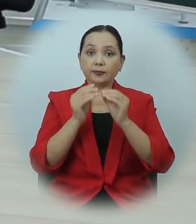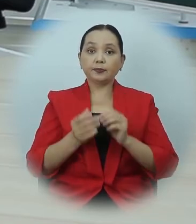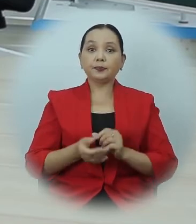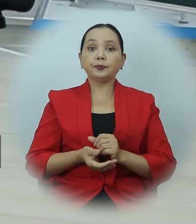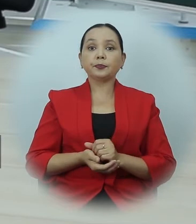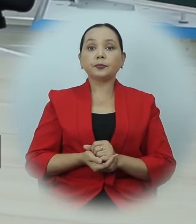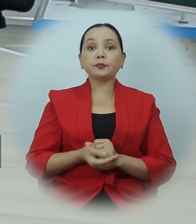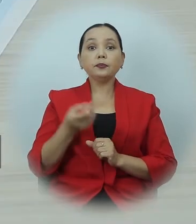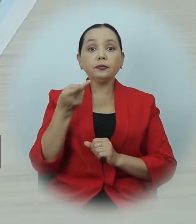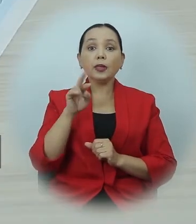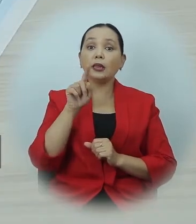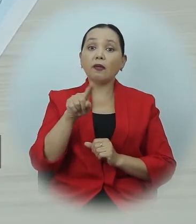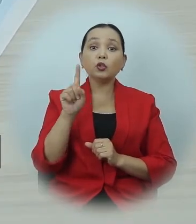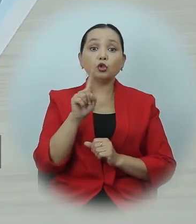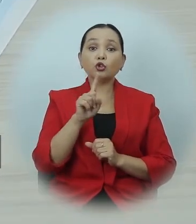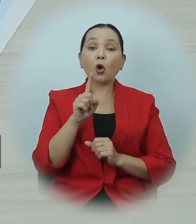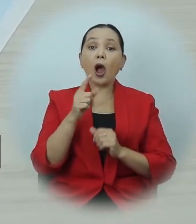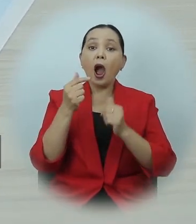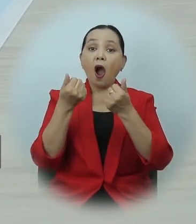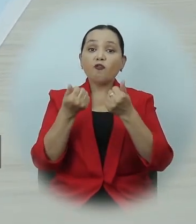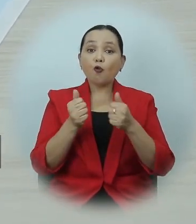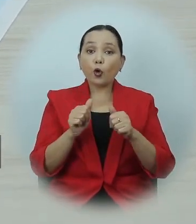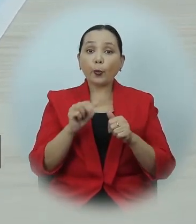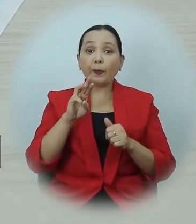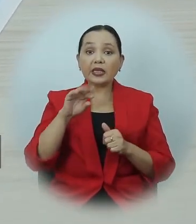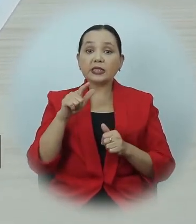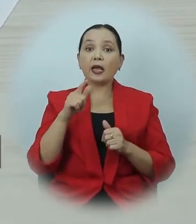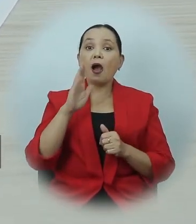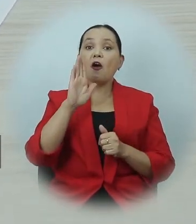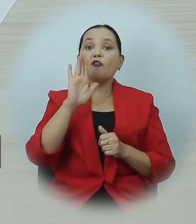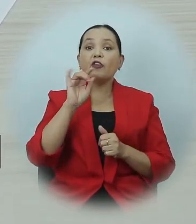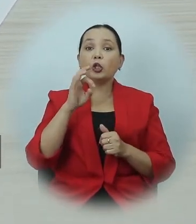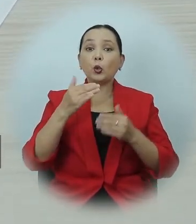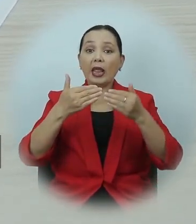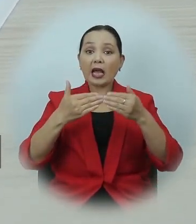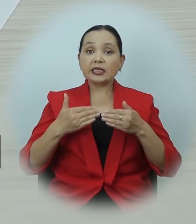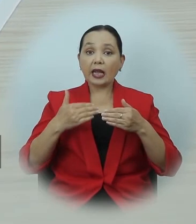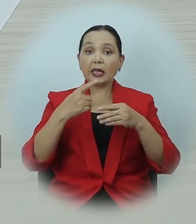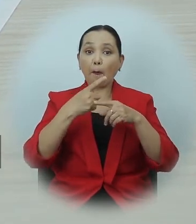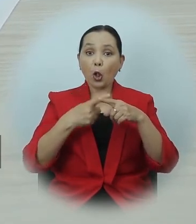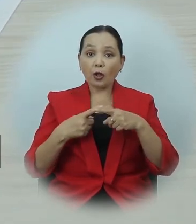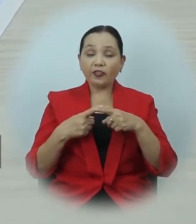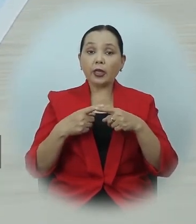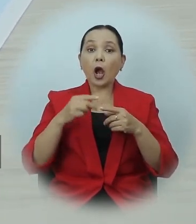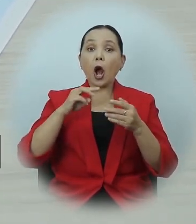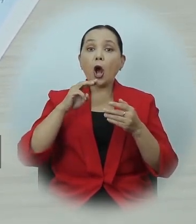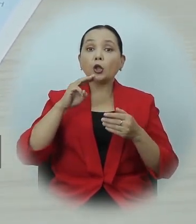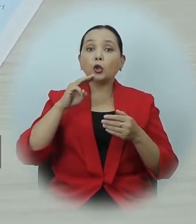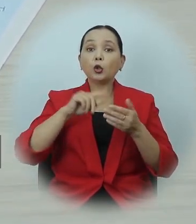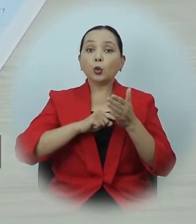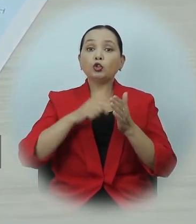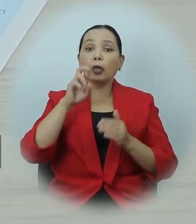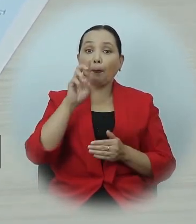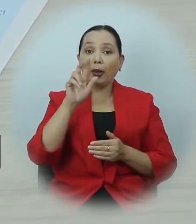Т10. Для того, чтобы оформить выточку на задней половинке от точки B3,